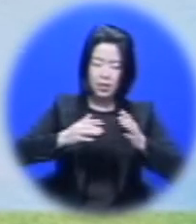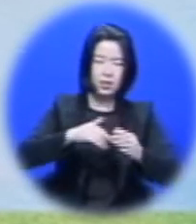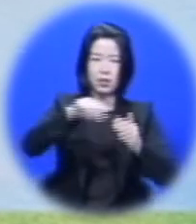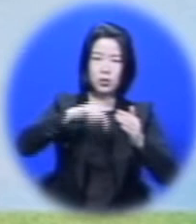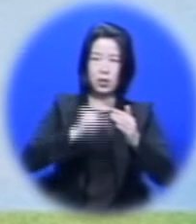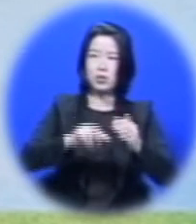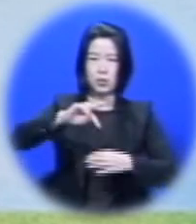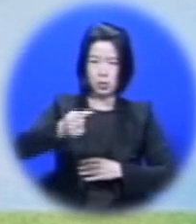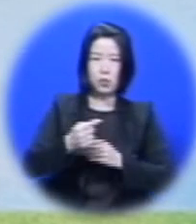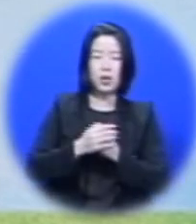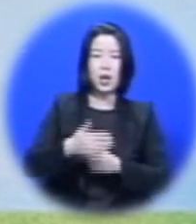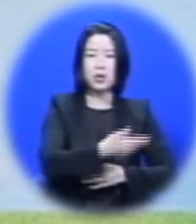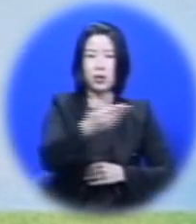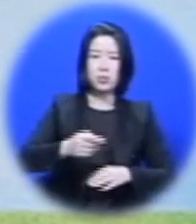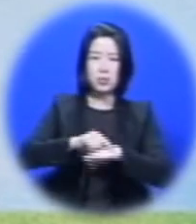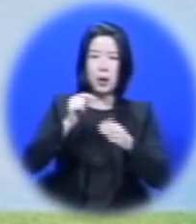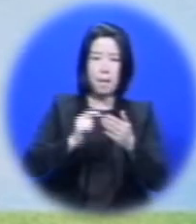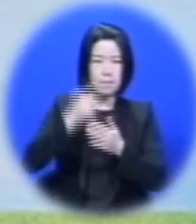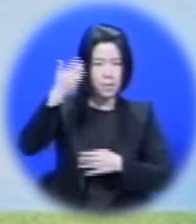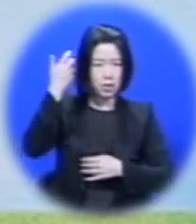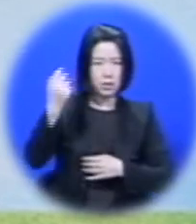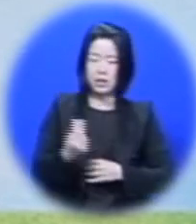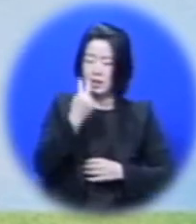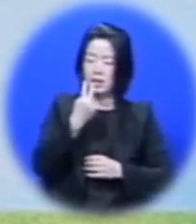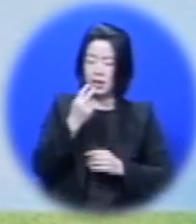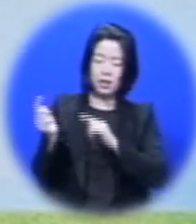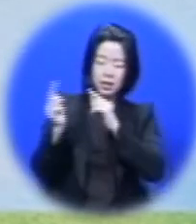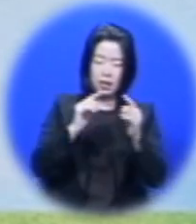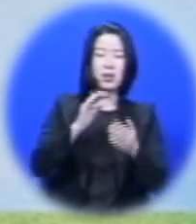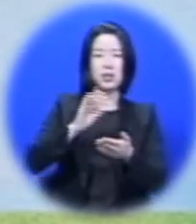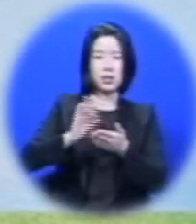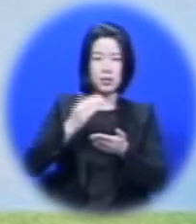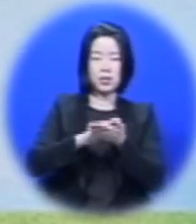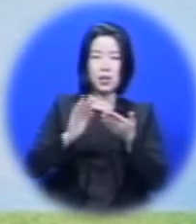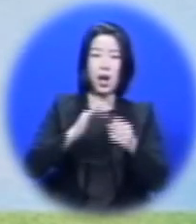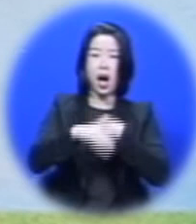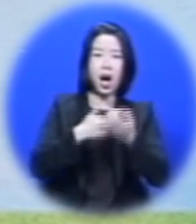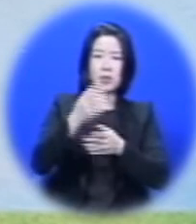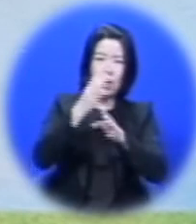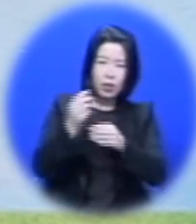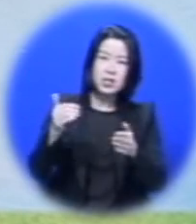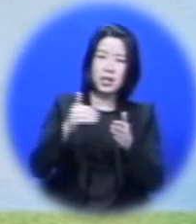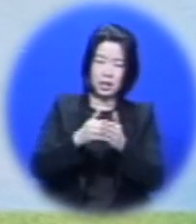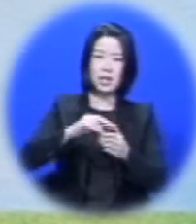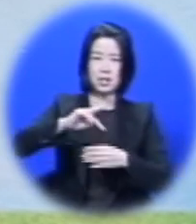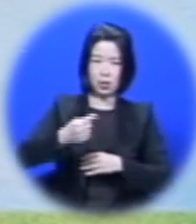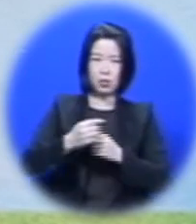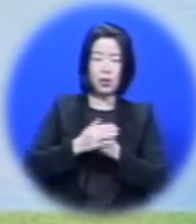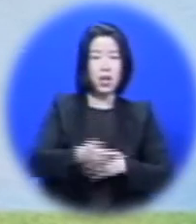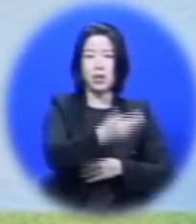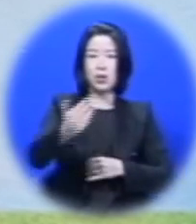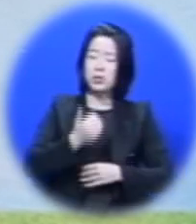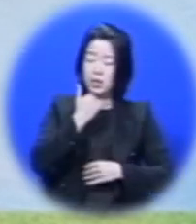가운데서도 여러분의 심령은 살아납니다. 하나님 언제까지라도 여러분 기다릴